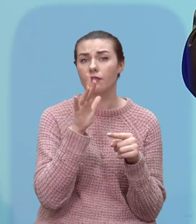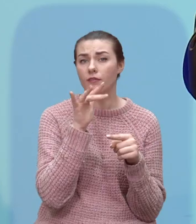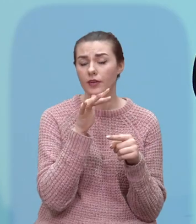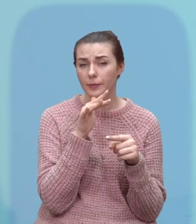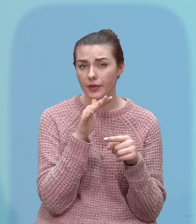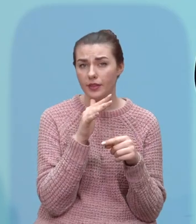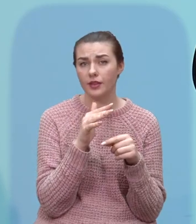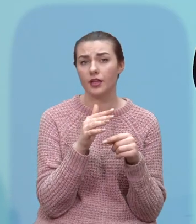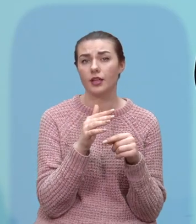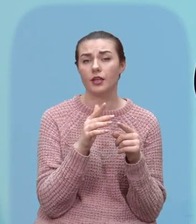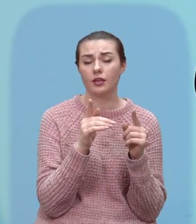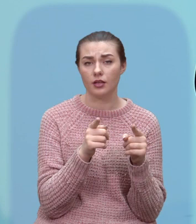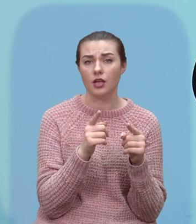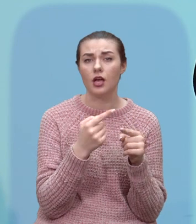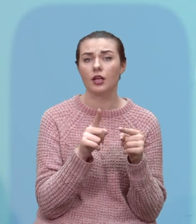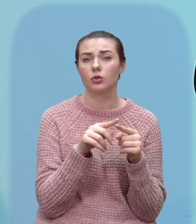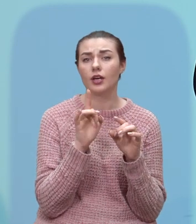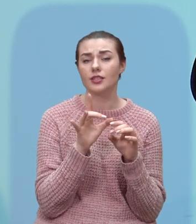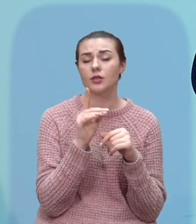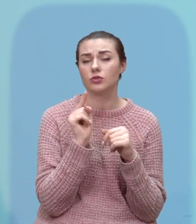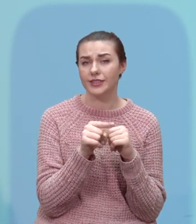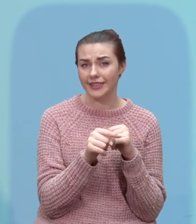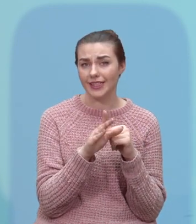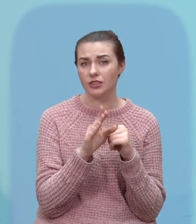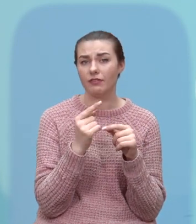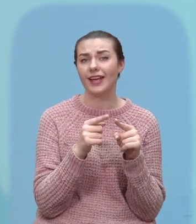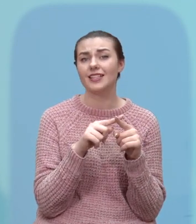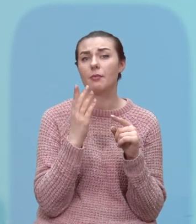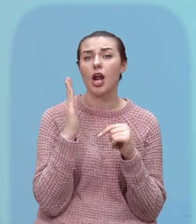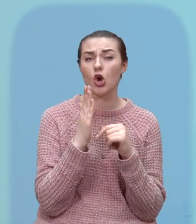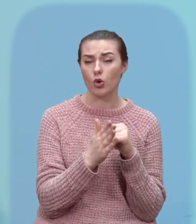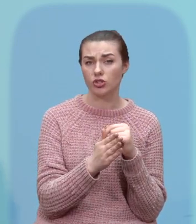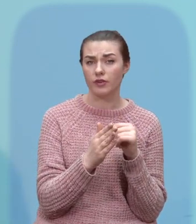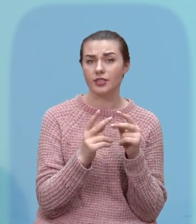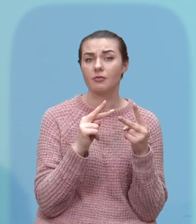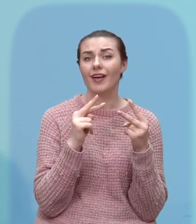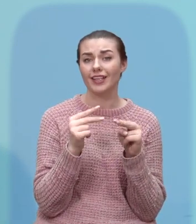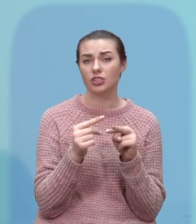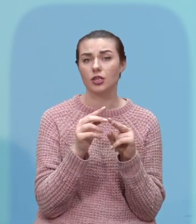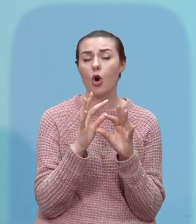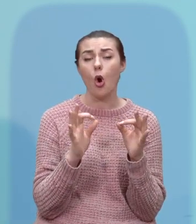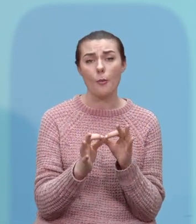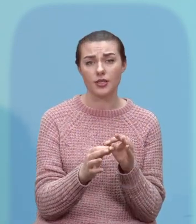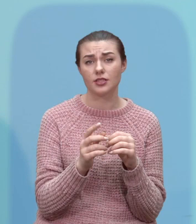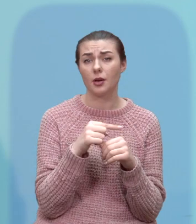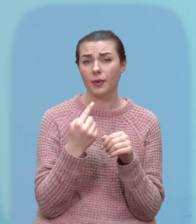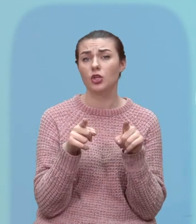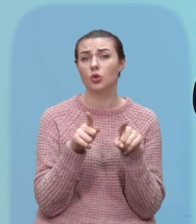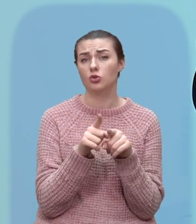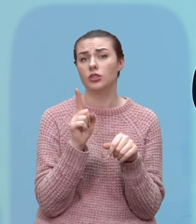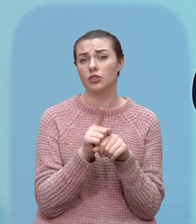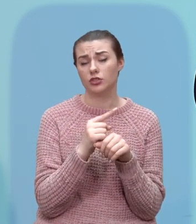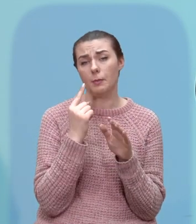временные промежутки которые упоминаются в этих пророчествах символических образных мы